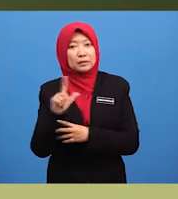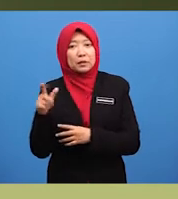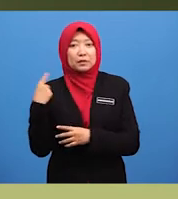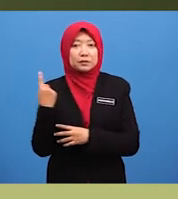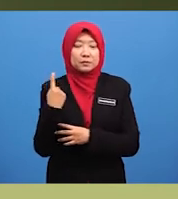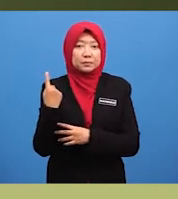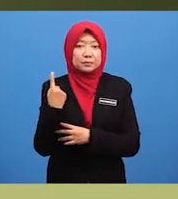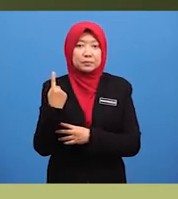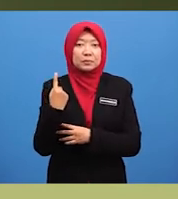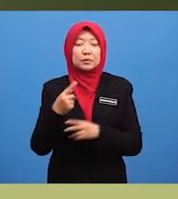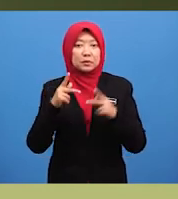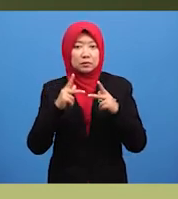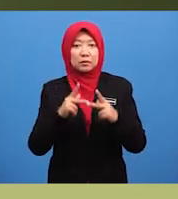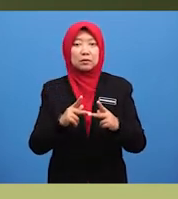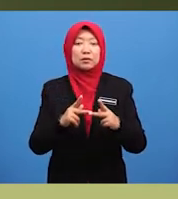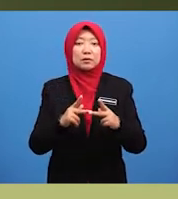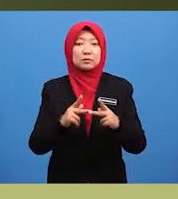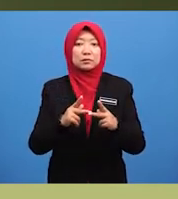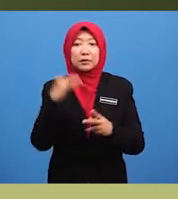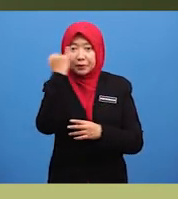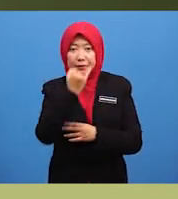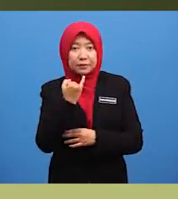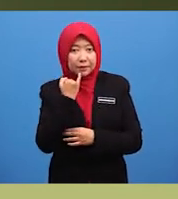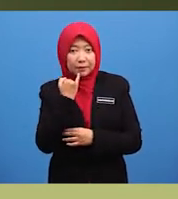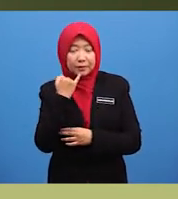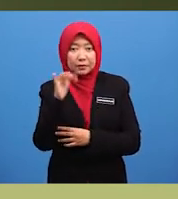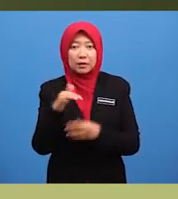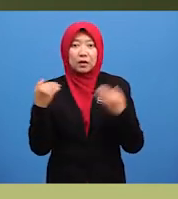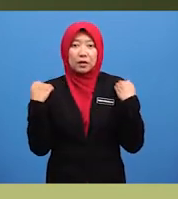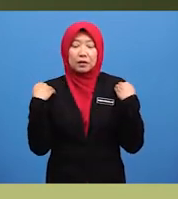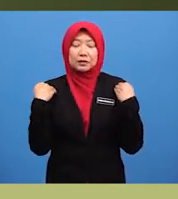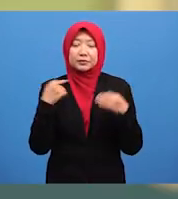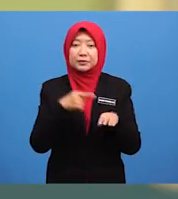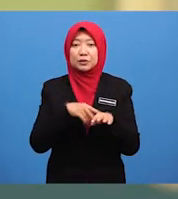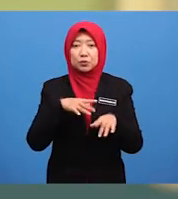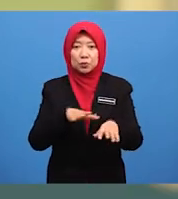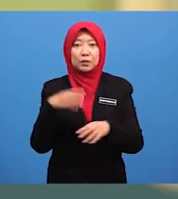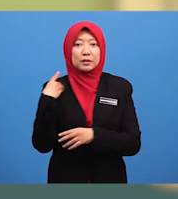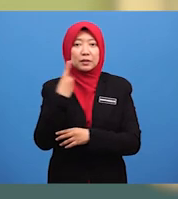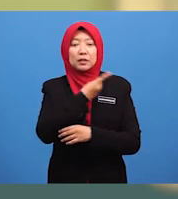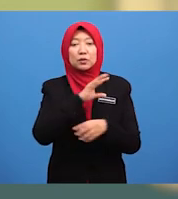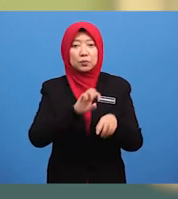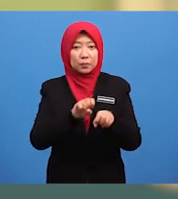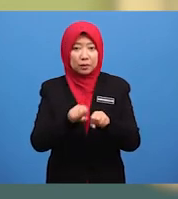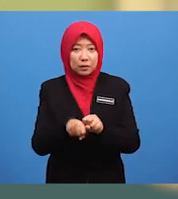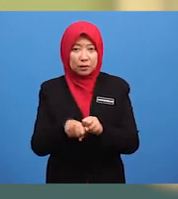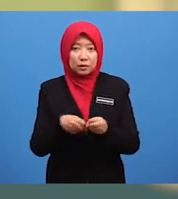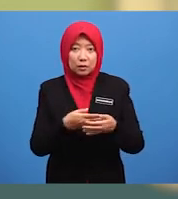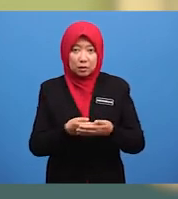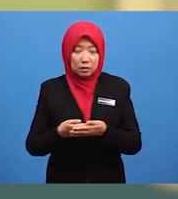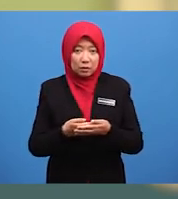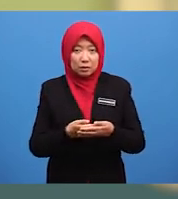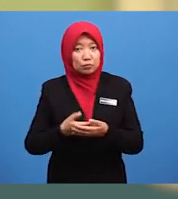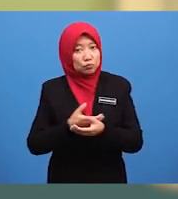sentiasa mengekalkan keindahan yang ada di sungai kita supaya anak-anak